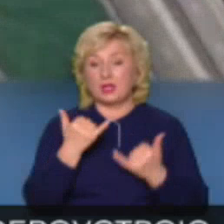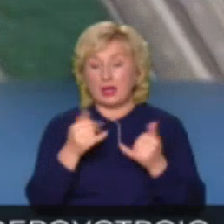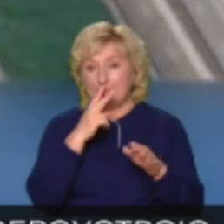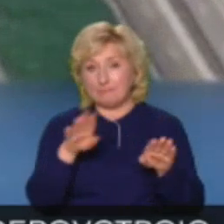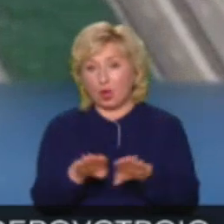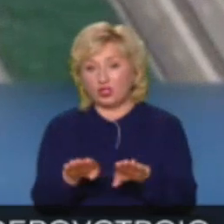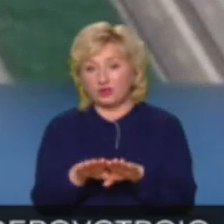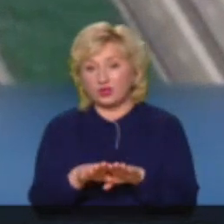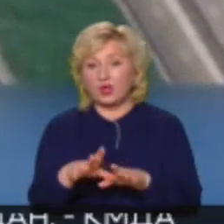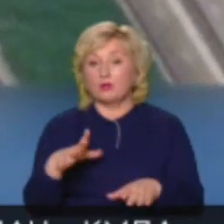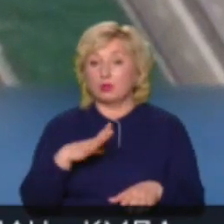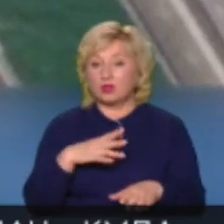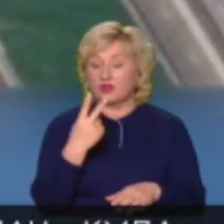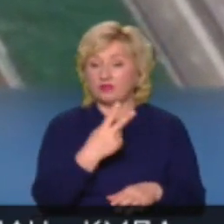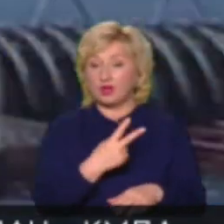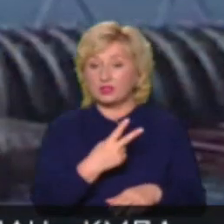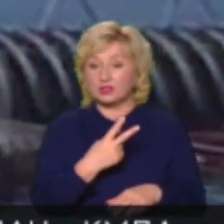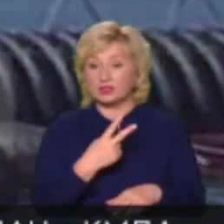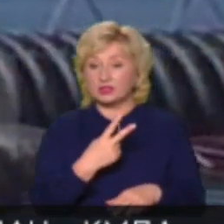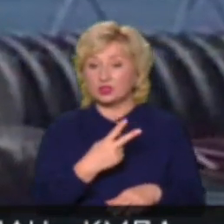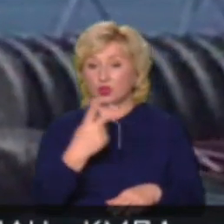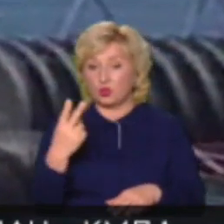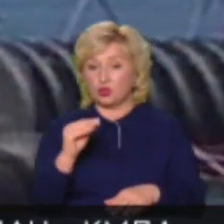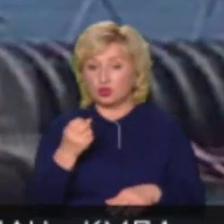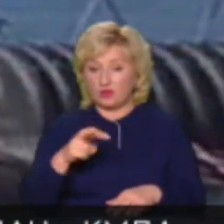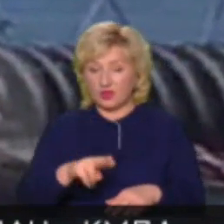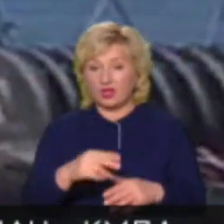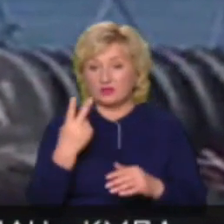подивіться, як воно було 22 жовтня і 27 листопада.